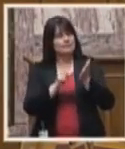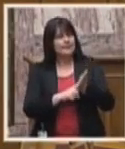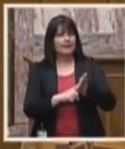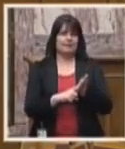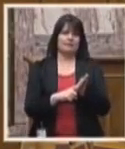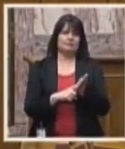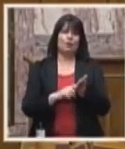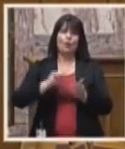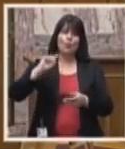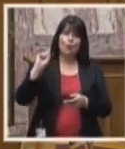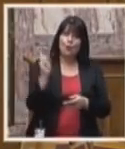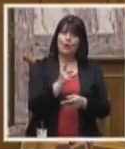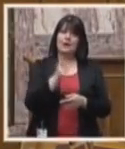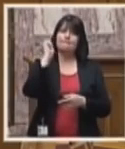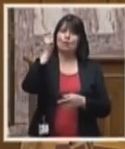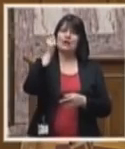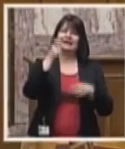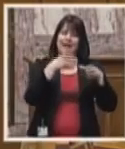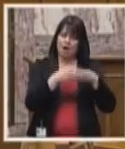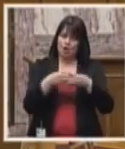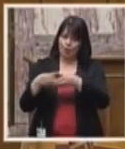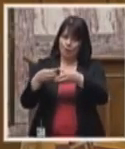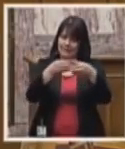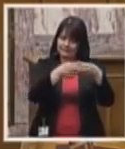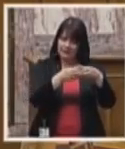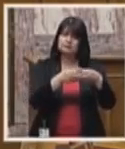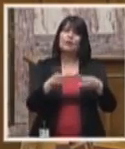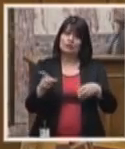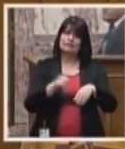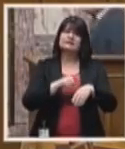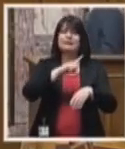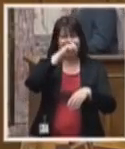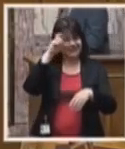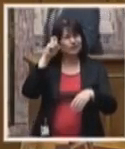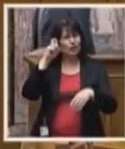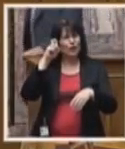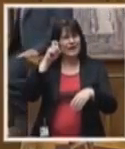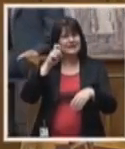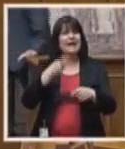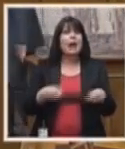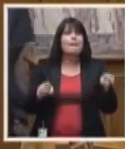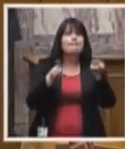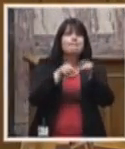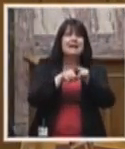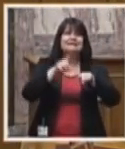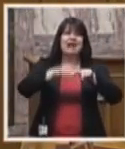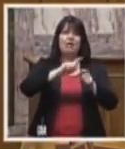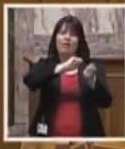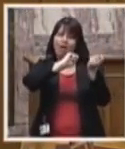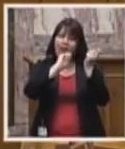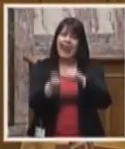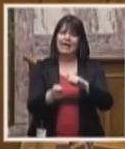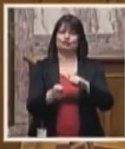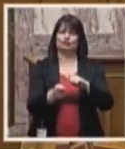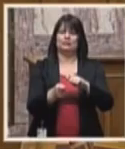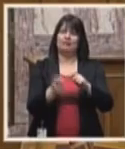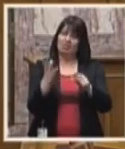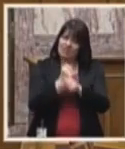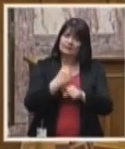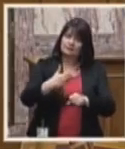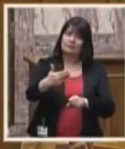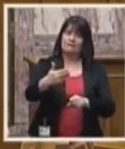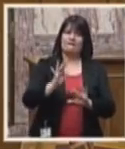κατανοούμε όλοι μας, όλα τα κόμματα, ότι ναι, περνάμε δυσκολίες, αλλά περνάμε μαζί, αλλάζουμε την Ελλάδα και θα την αλλάξουμε την Ελλάδα